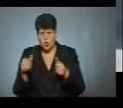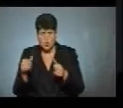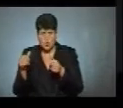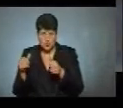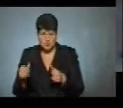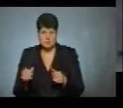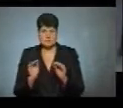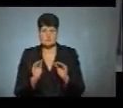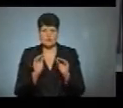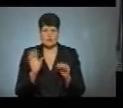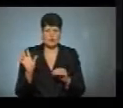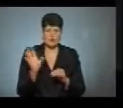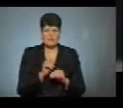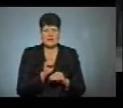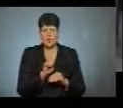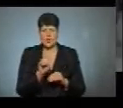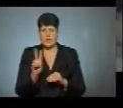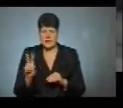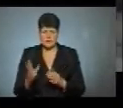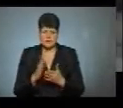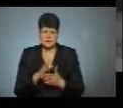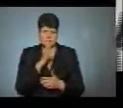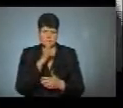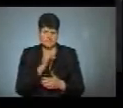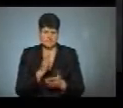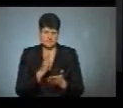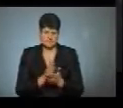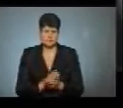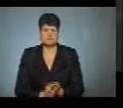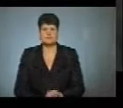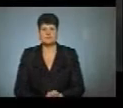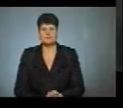транспорту розмістили б у всіх тролейбусах і маршрутках Тернополя.